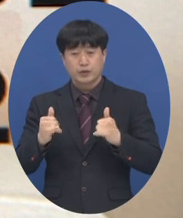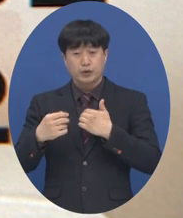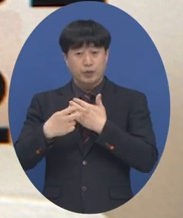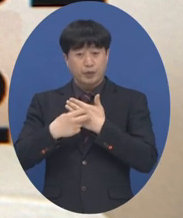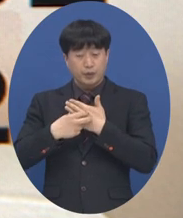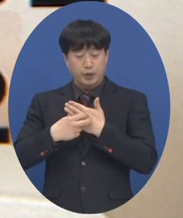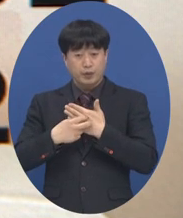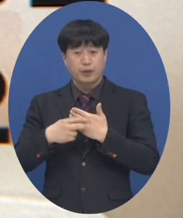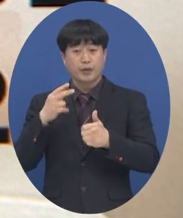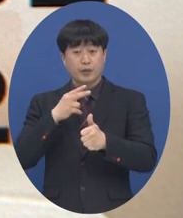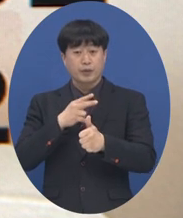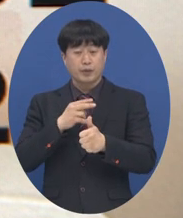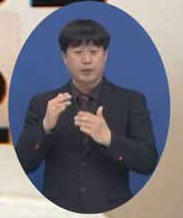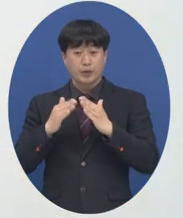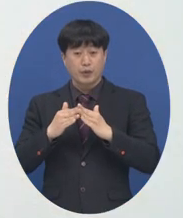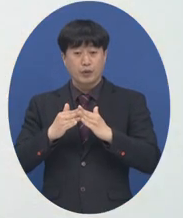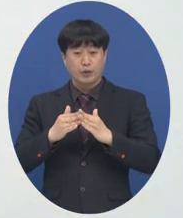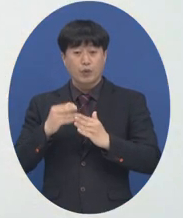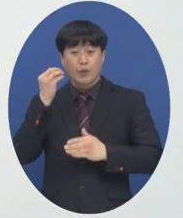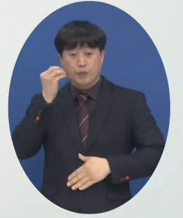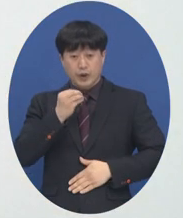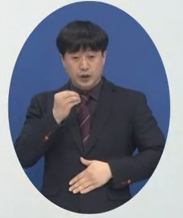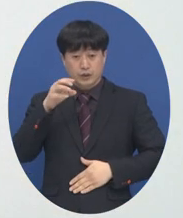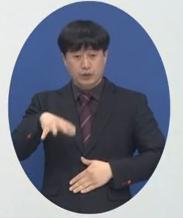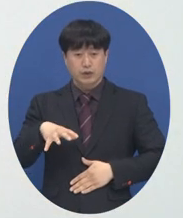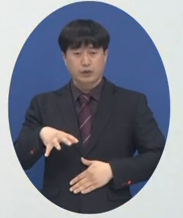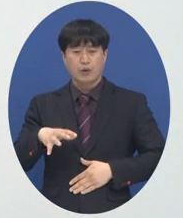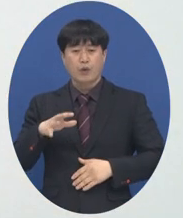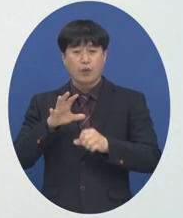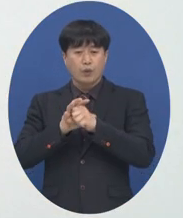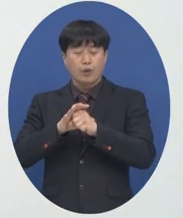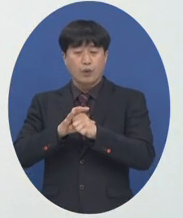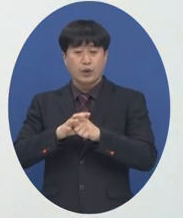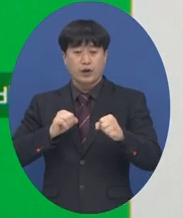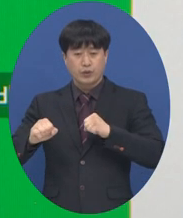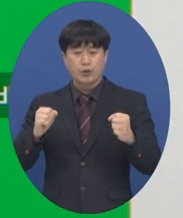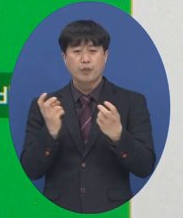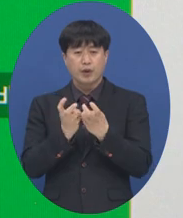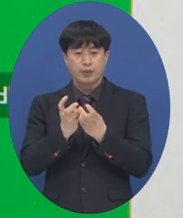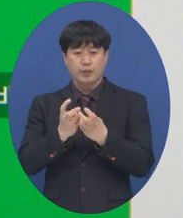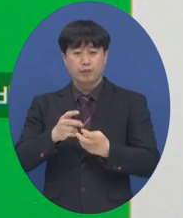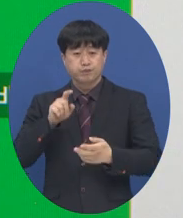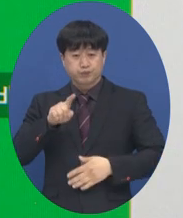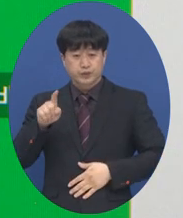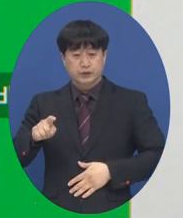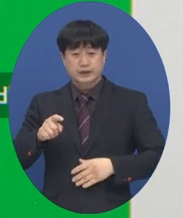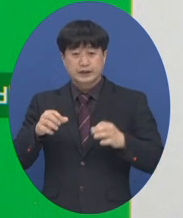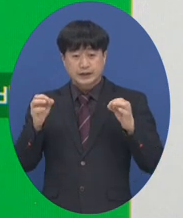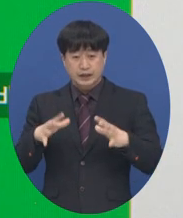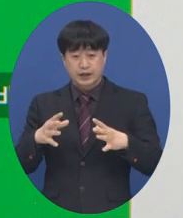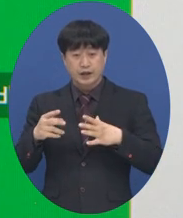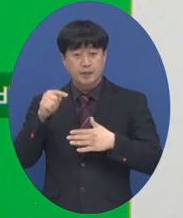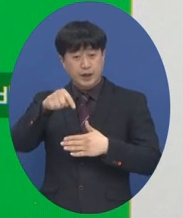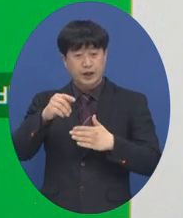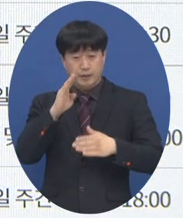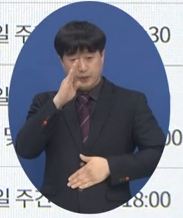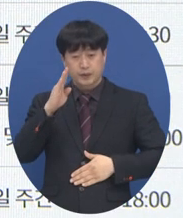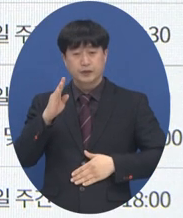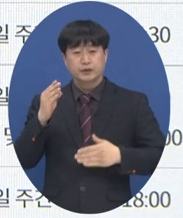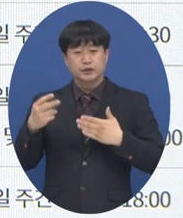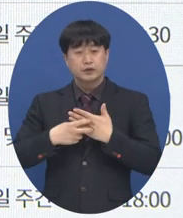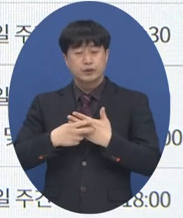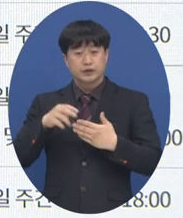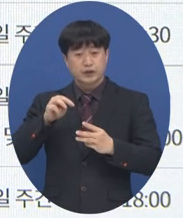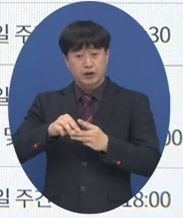경기도 홈페이지에서 코로나19 대응 방법란을 클릭 후 단기 외래 진료센터를 지역별로 검색하면